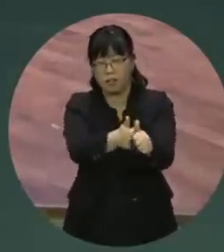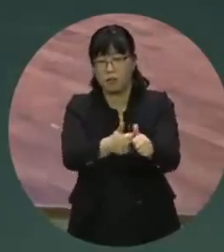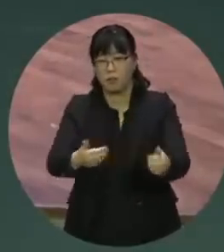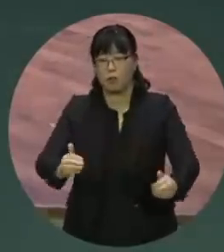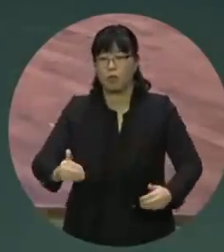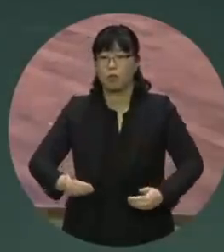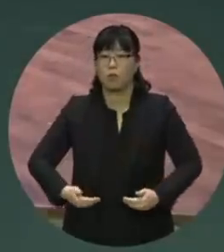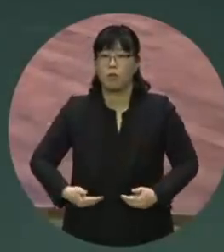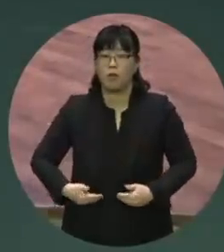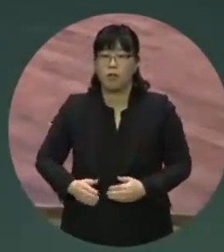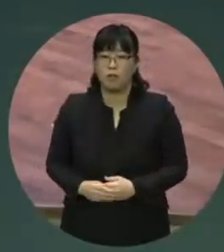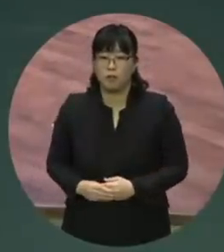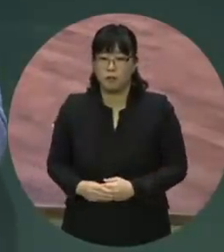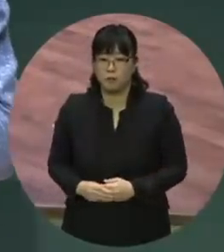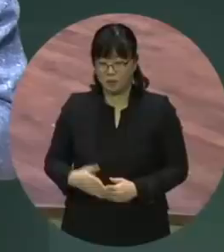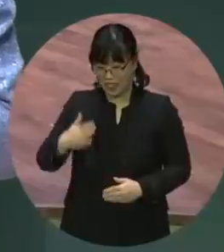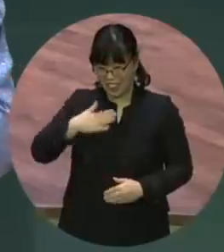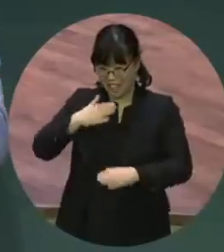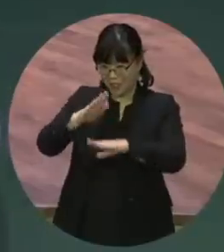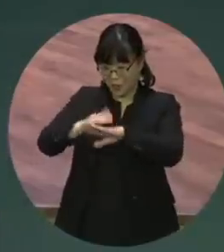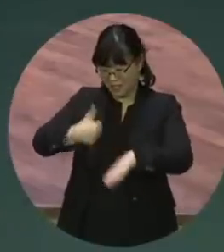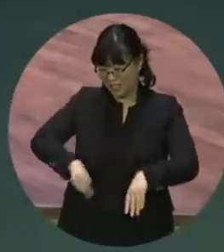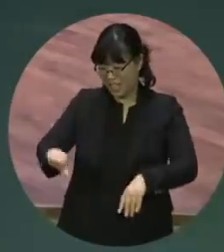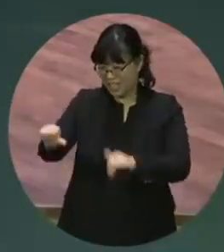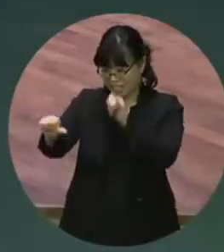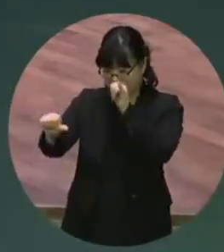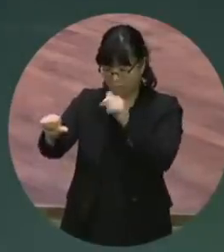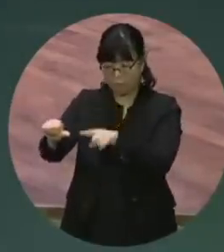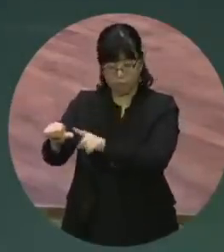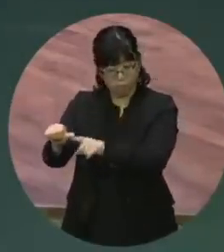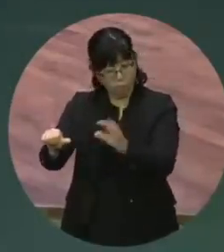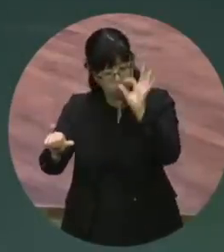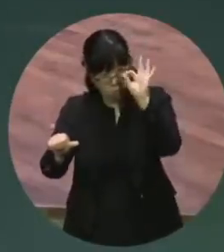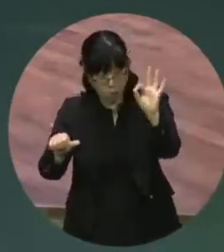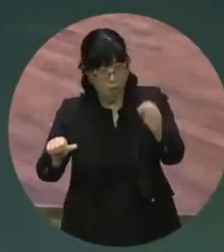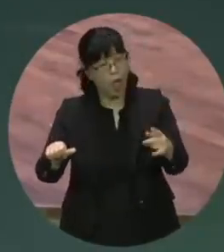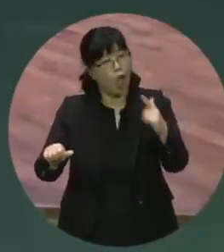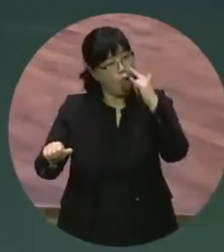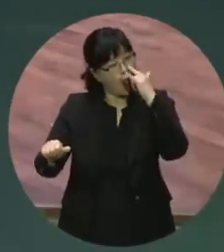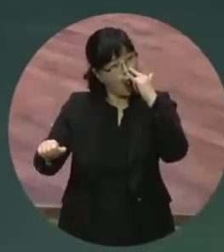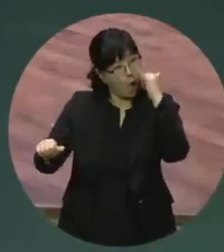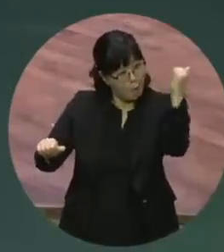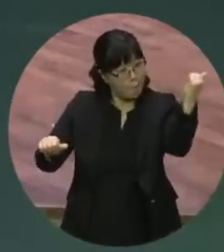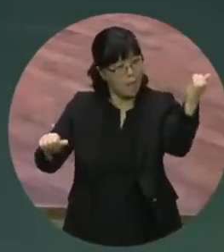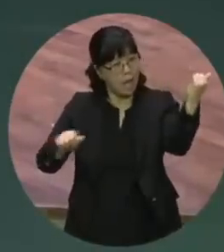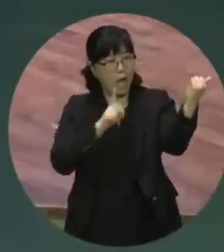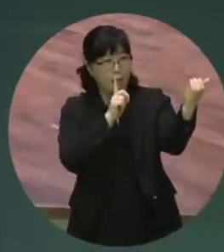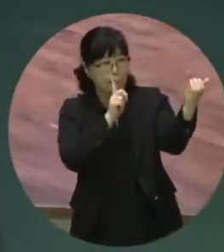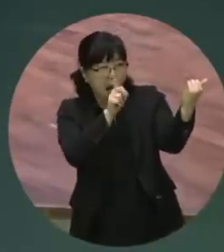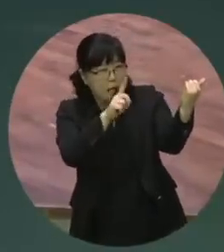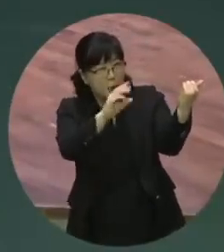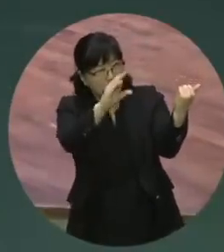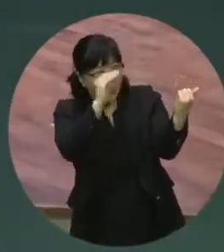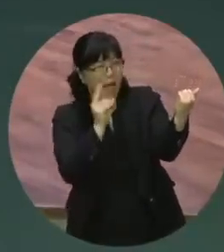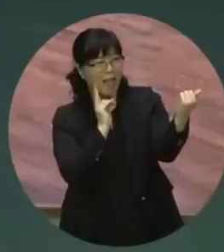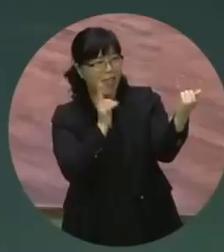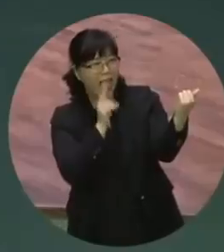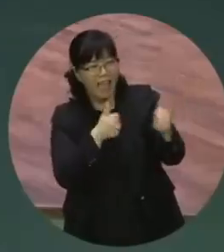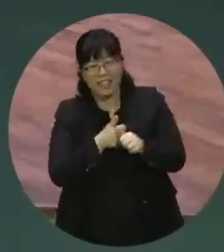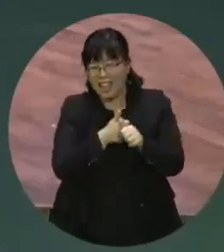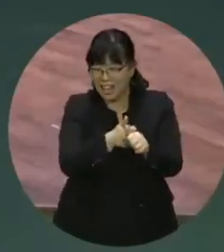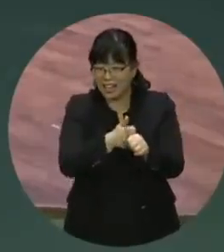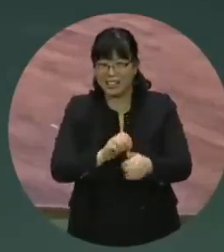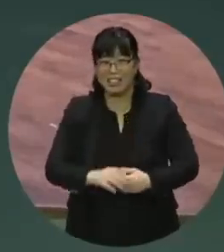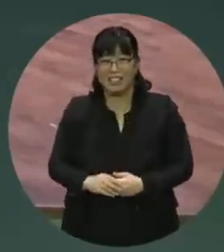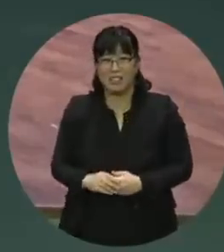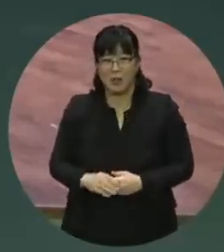아버지 엄마의 말을 따라하잖아요. 따라하더라고요. 따라하는데 보니까 사람들이 이렇게 이제 자꾸 묻잖아요.